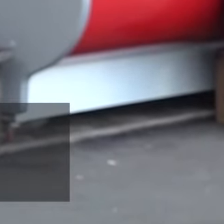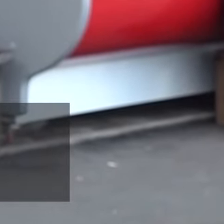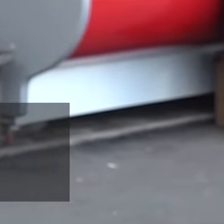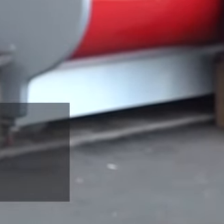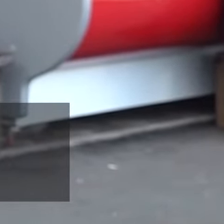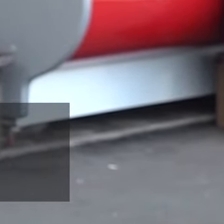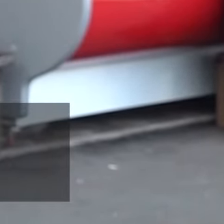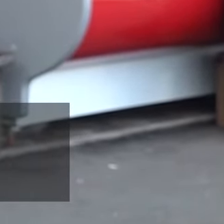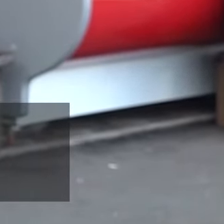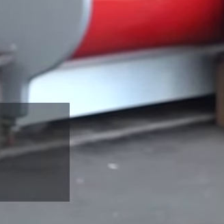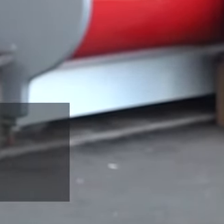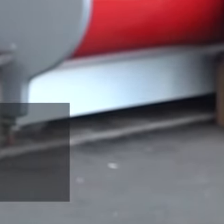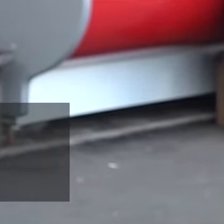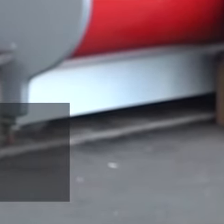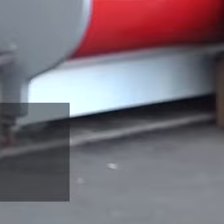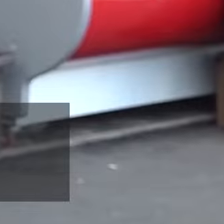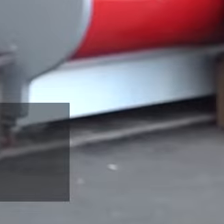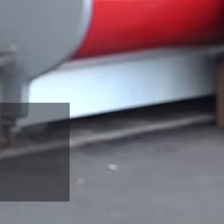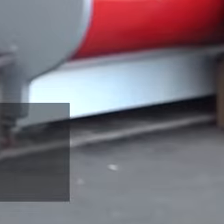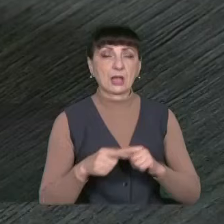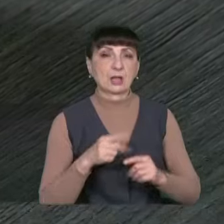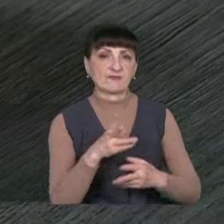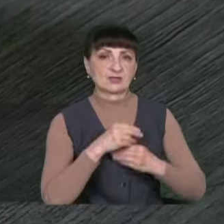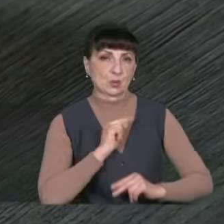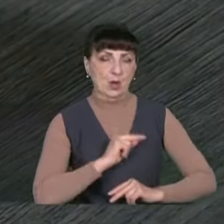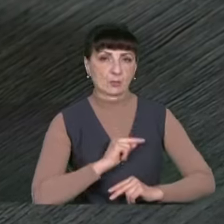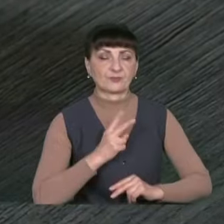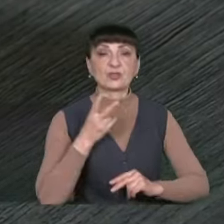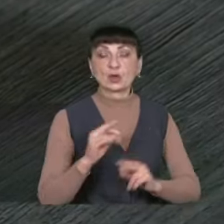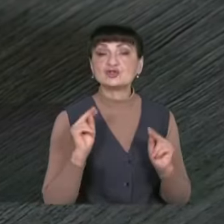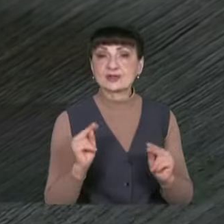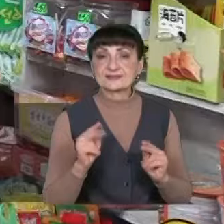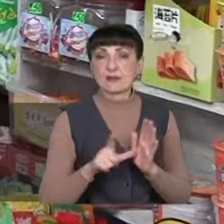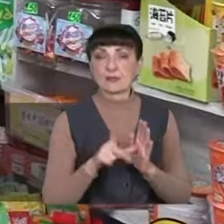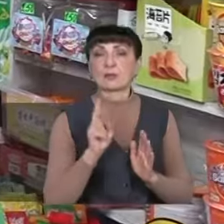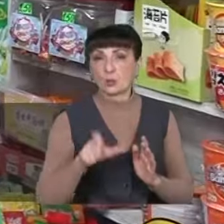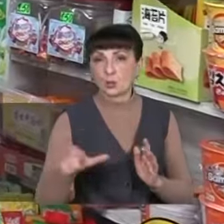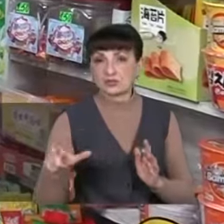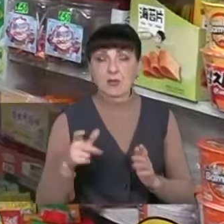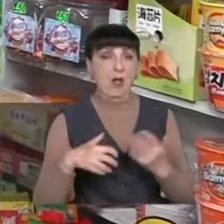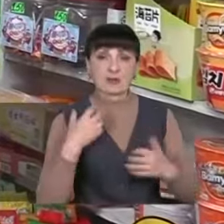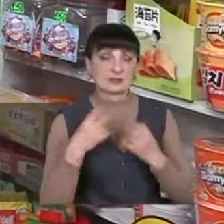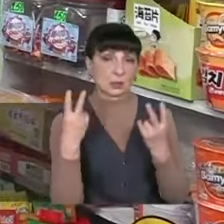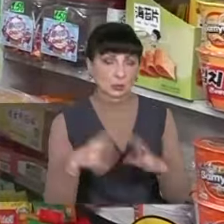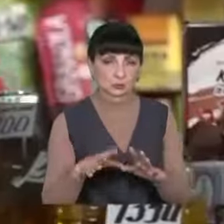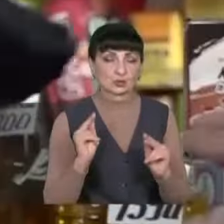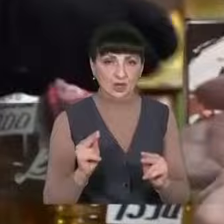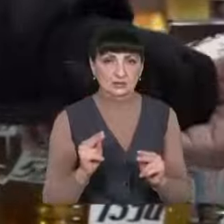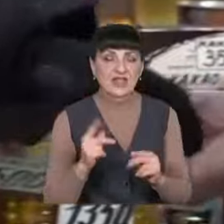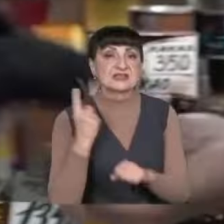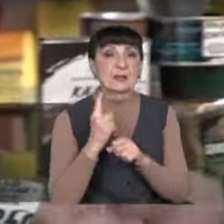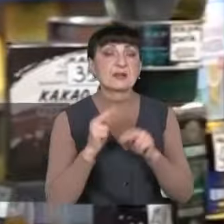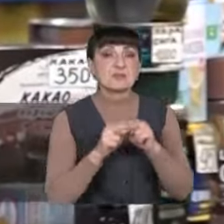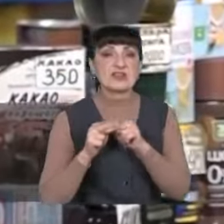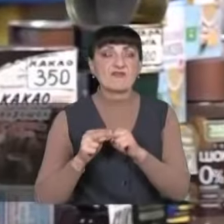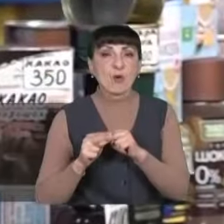сталкиваются с такими постоянными проблемами, как проверка и штрафы. Однако добросовестным налогоплательщикам нечего опасаться. Запрета на переводы